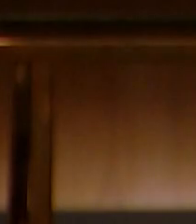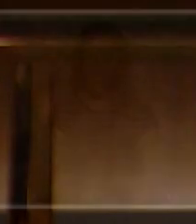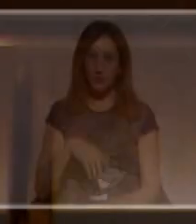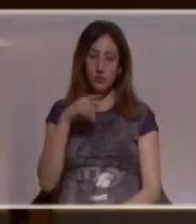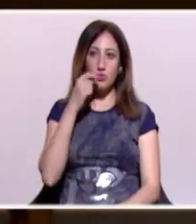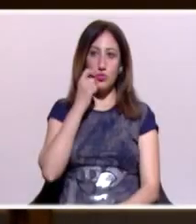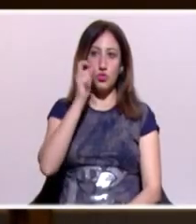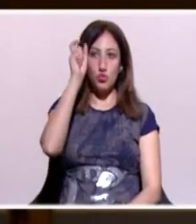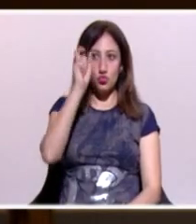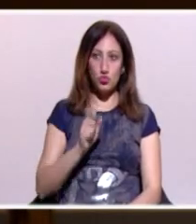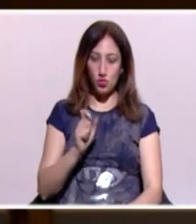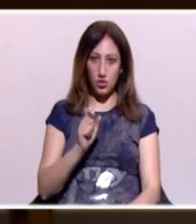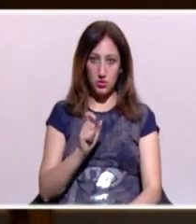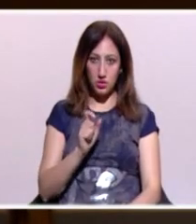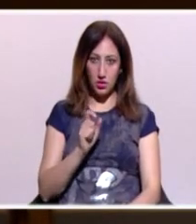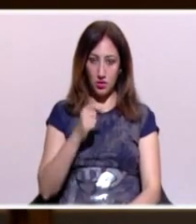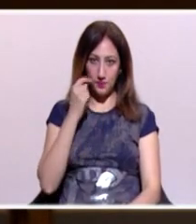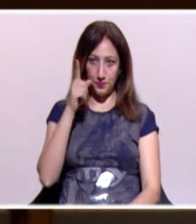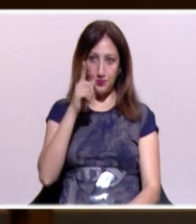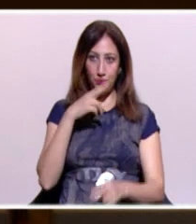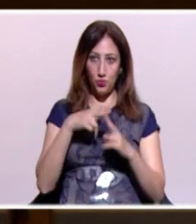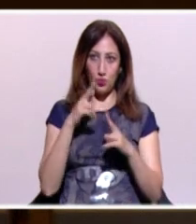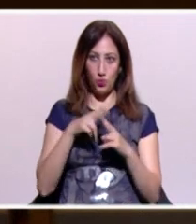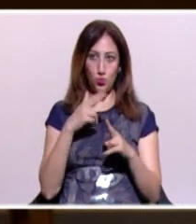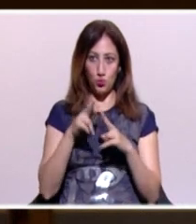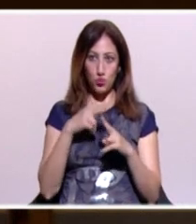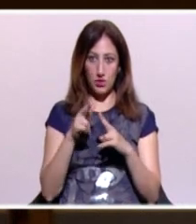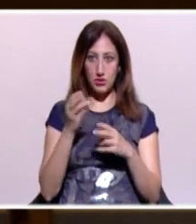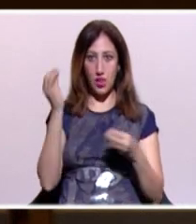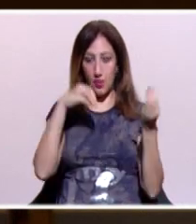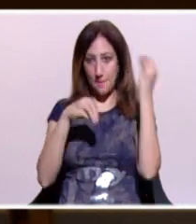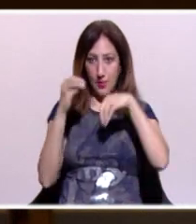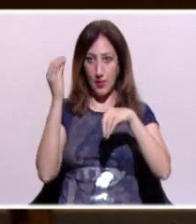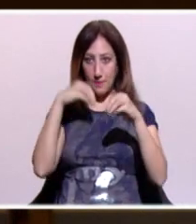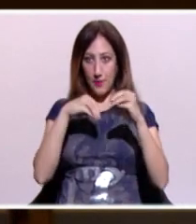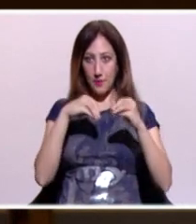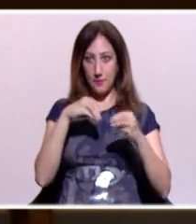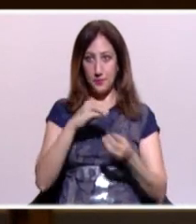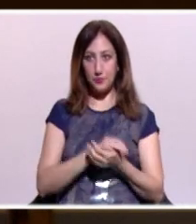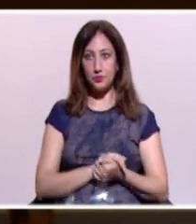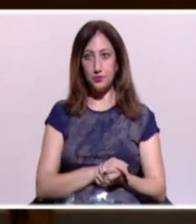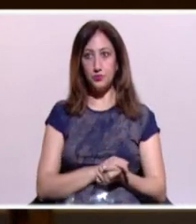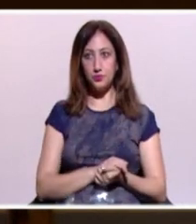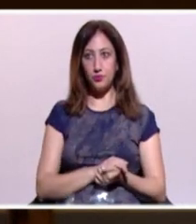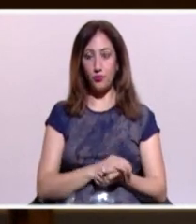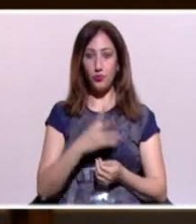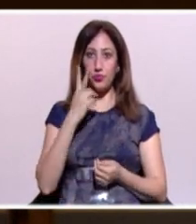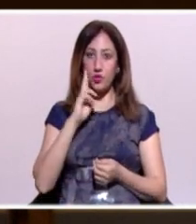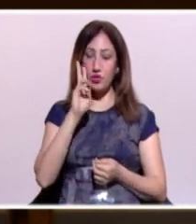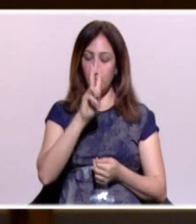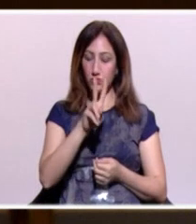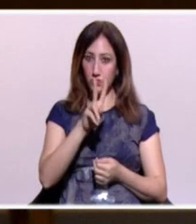رمز شخصية، شوف شخصية مركبة جدا ومليئة بالتناقضات،